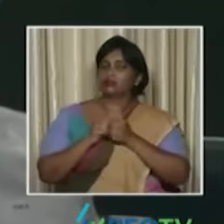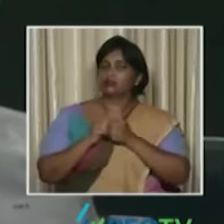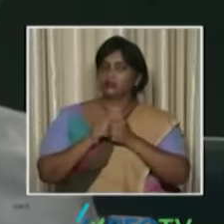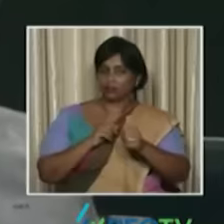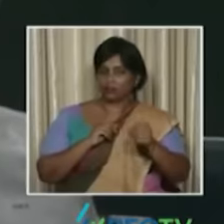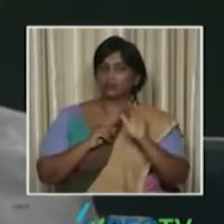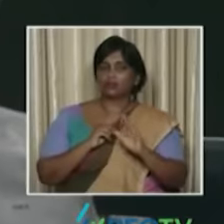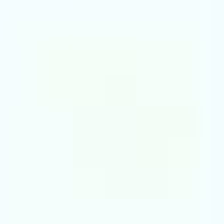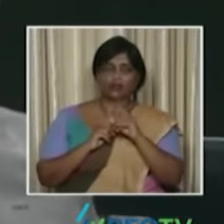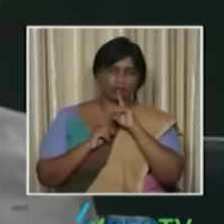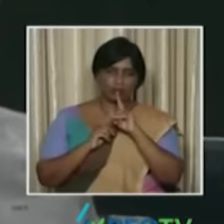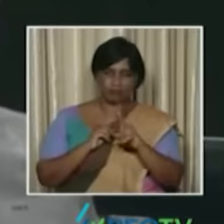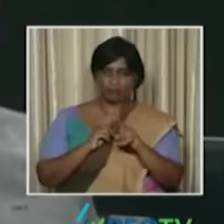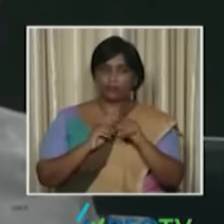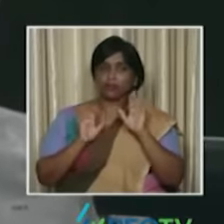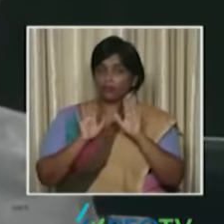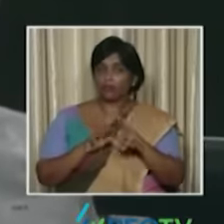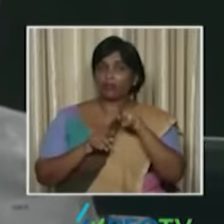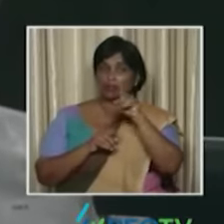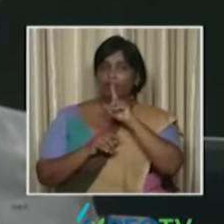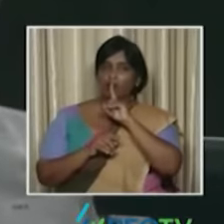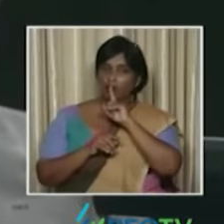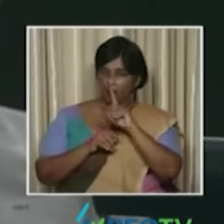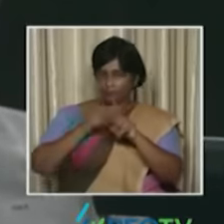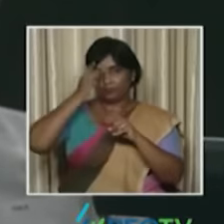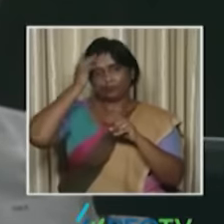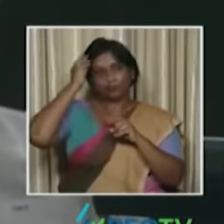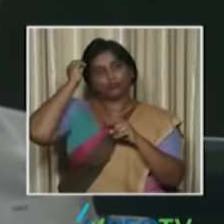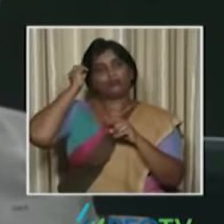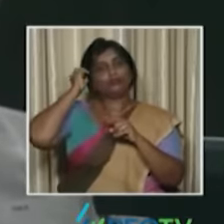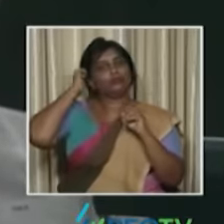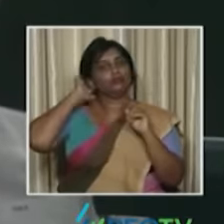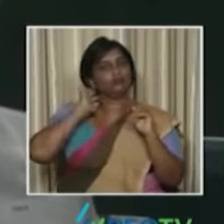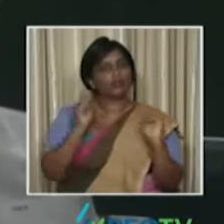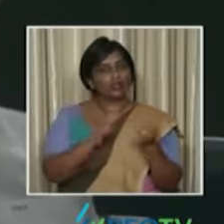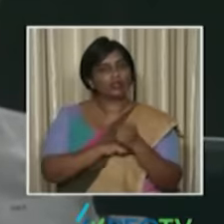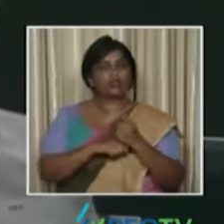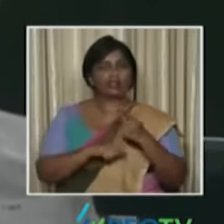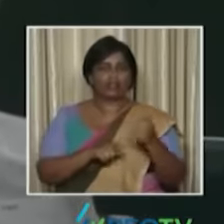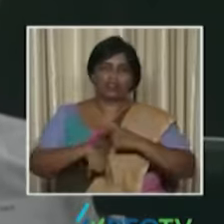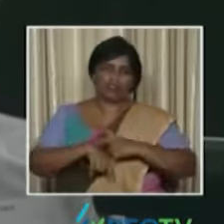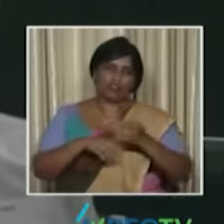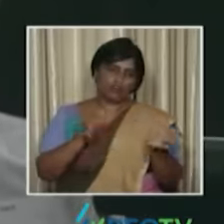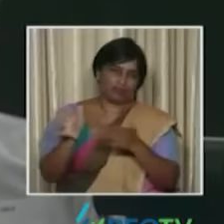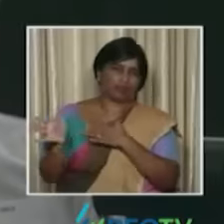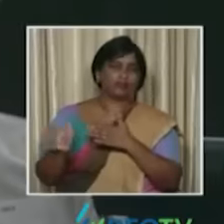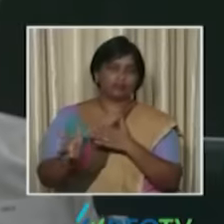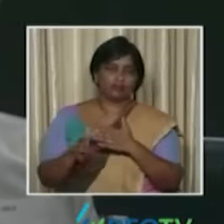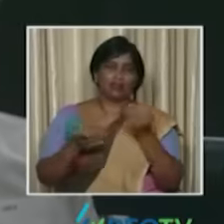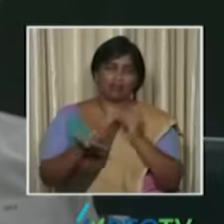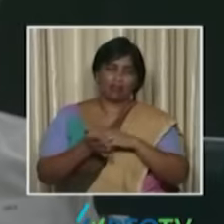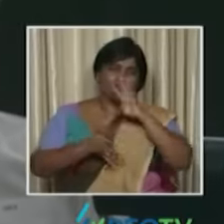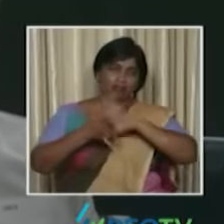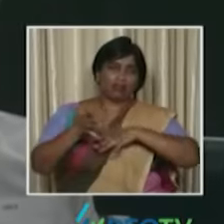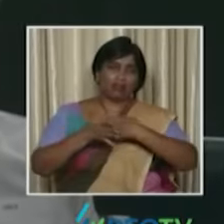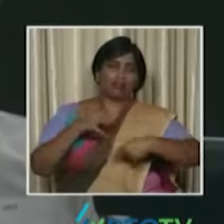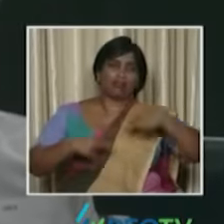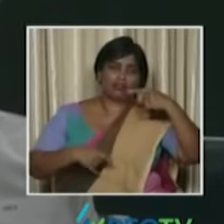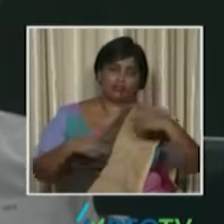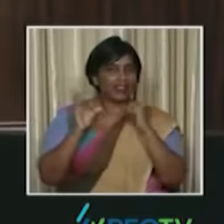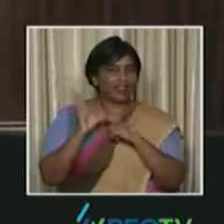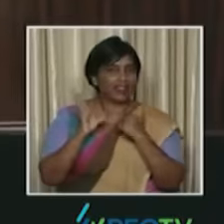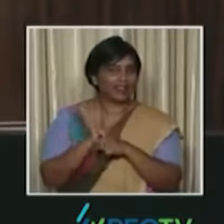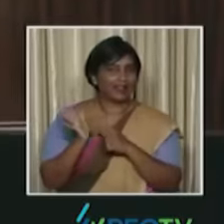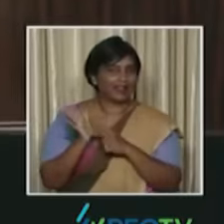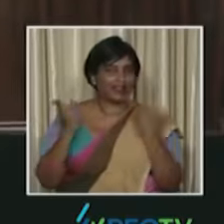කළ යුතුයි කියන මතය තමයි තියෙන්නේ. හැබැයි ඔබතුමාගේම ඉල්ලීමක් කරනවා ගරු කතානායකතුමනි මේ ක්‍රිකට් වලට වෙනම දවසක් වෙන් කළ දෙන්නකො ආයේ. නැත්නම් ආයෙ වෙයි විවාද කරන්න හම්බෙන්නේ නැහැ නේද ගරු